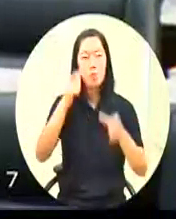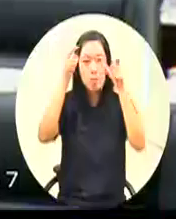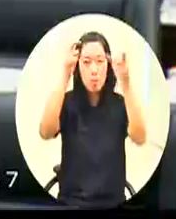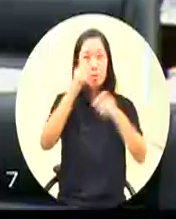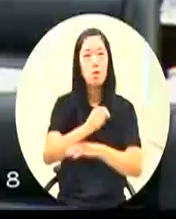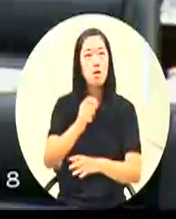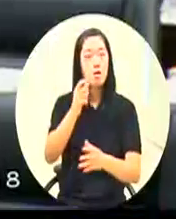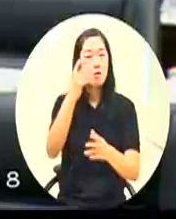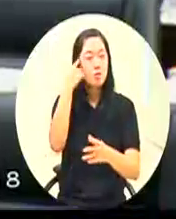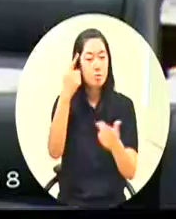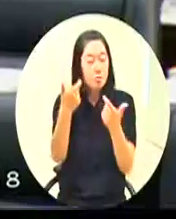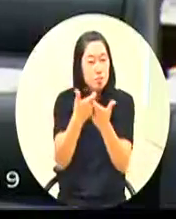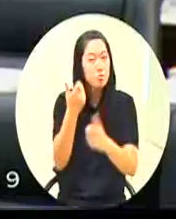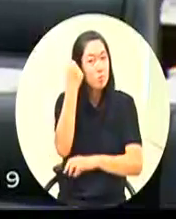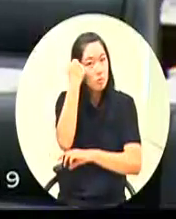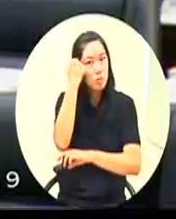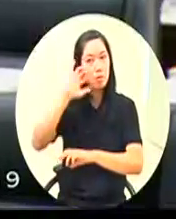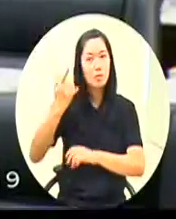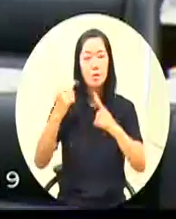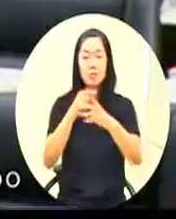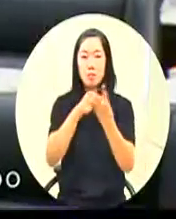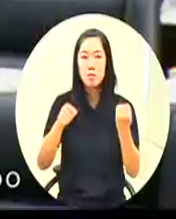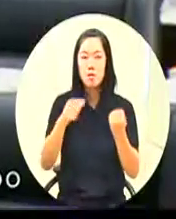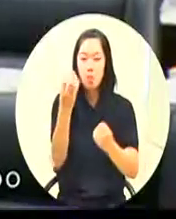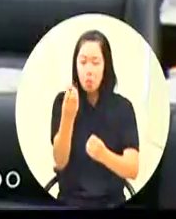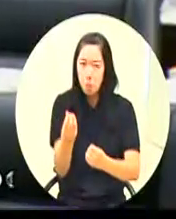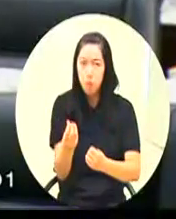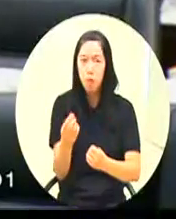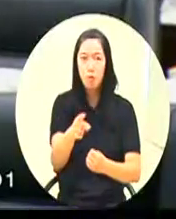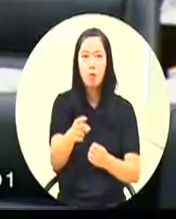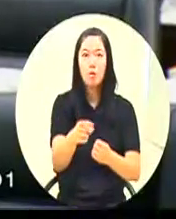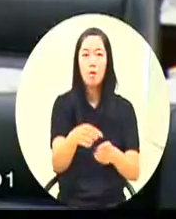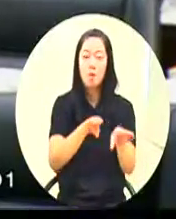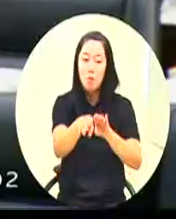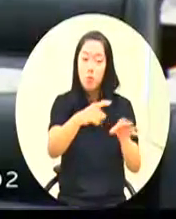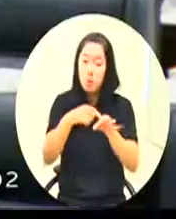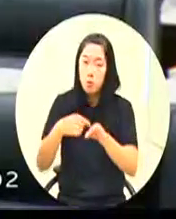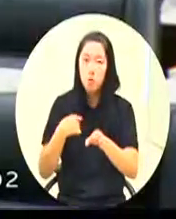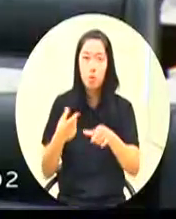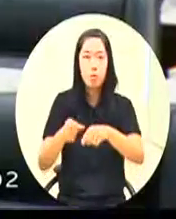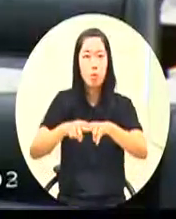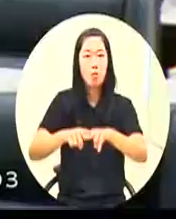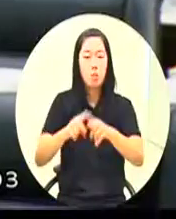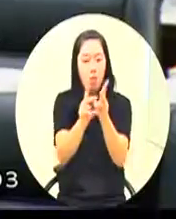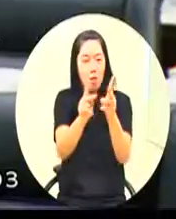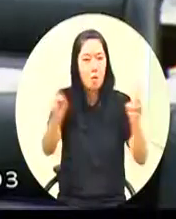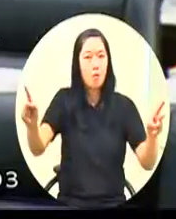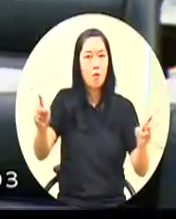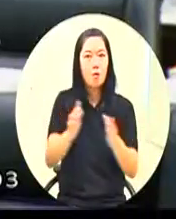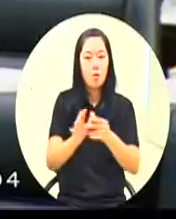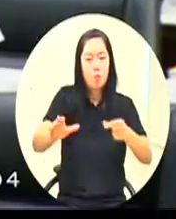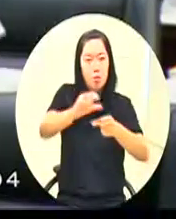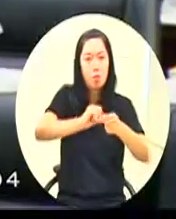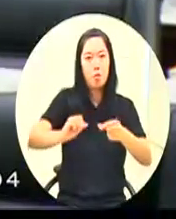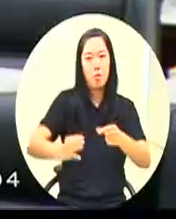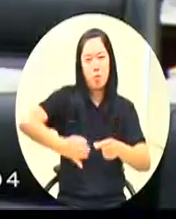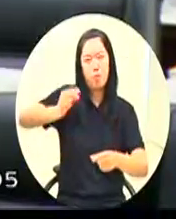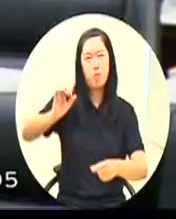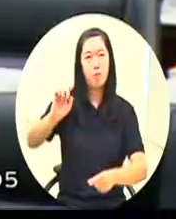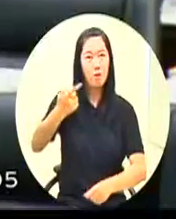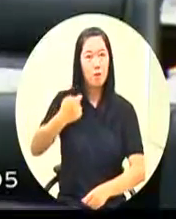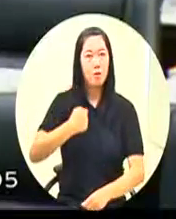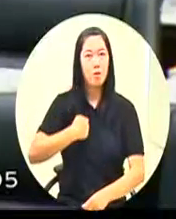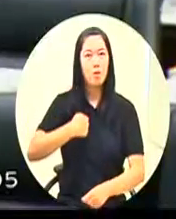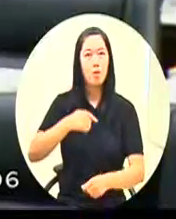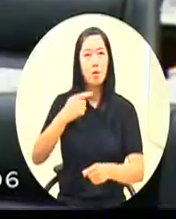宜居城市，我们的人口相对是少的，我们的税收是少的，我们的公共债务是全台湾最大的，我们必须要去反